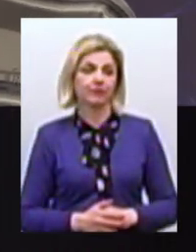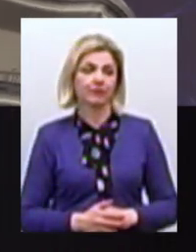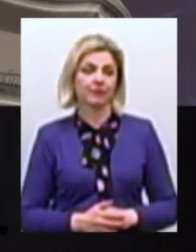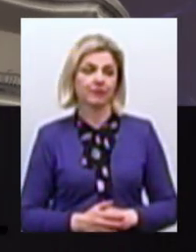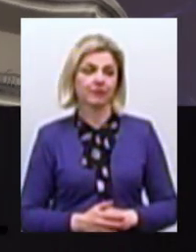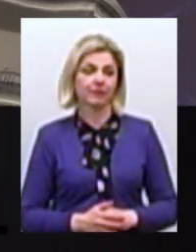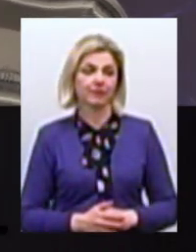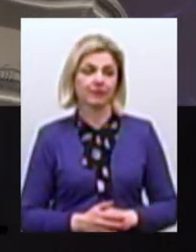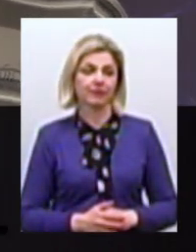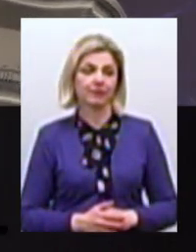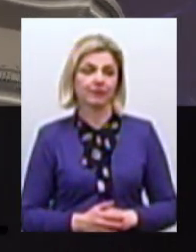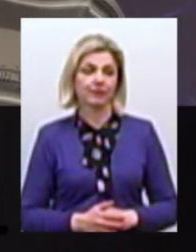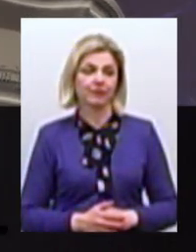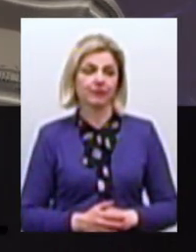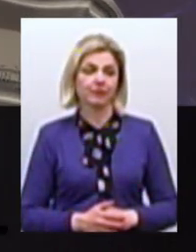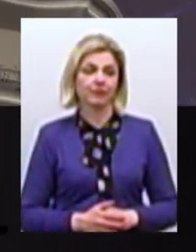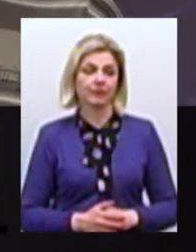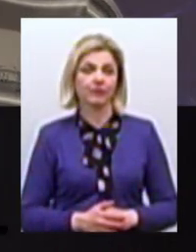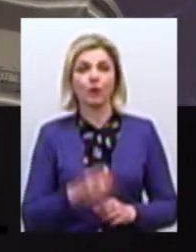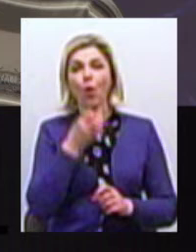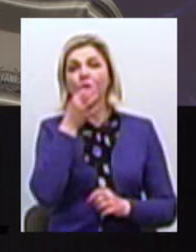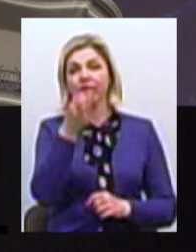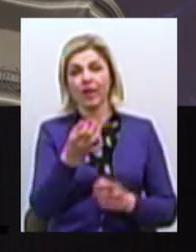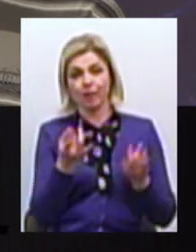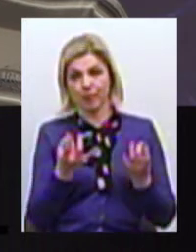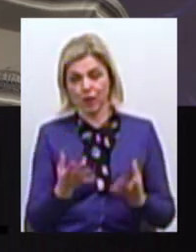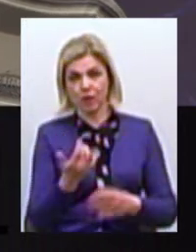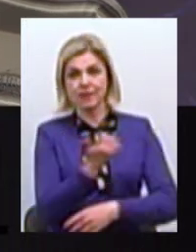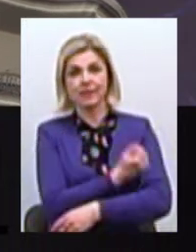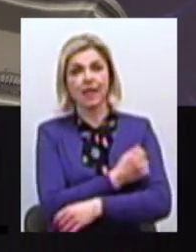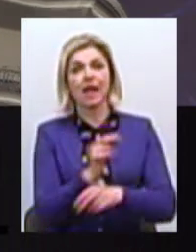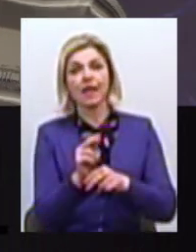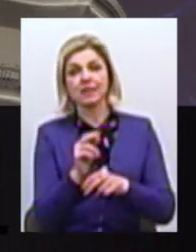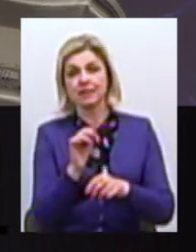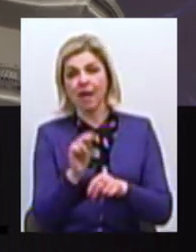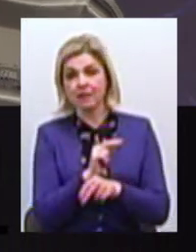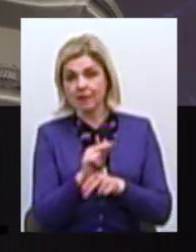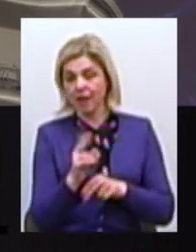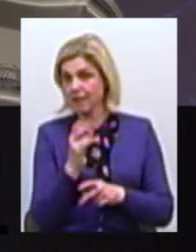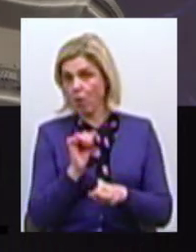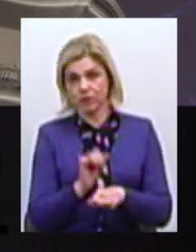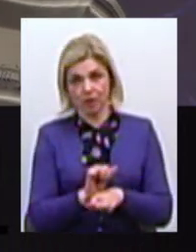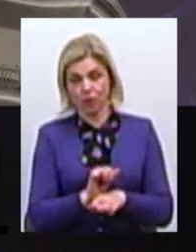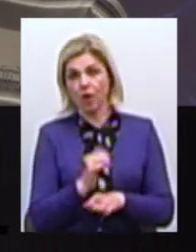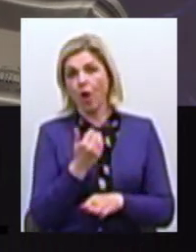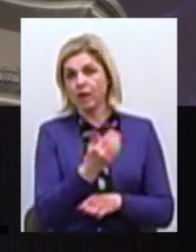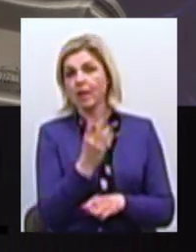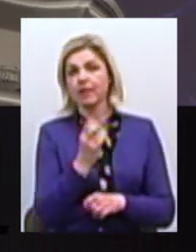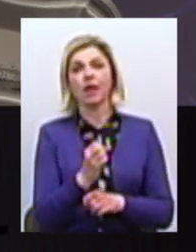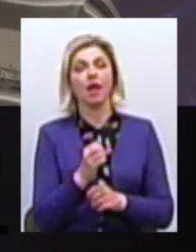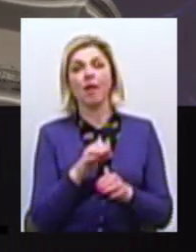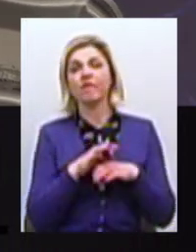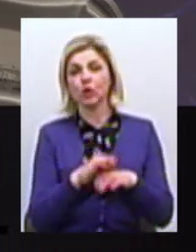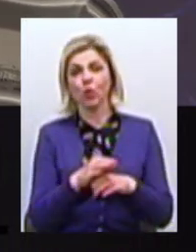Дякую. Значит, ответ простой. Стерилизация не остановлена. Она не ведется в тех объемах,